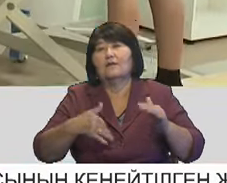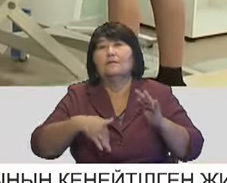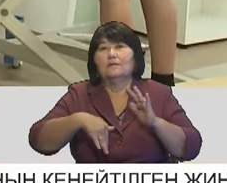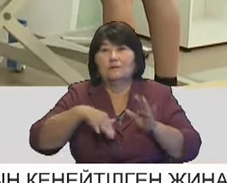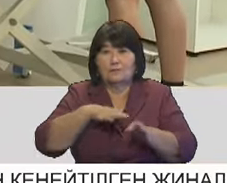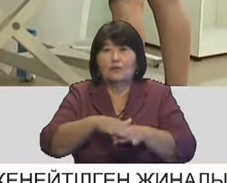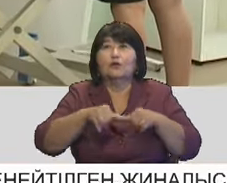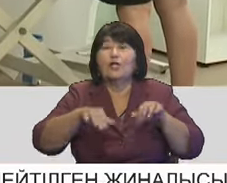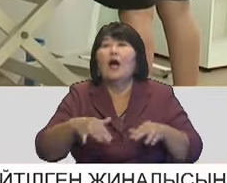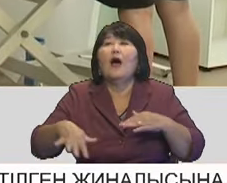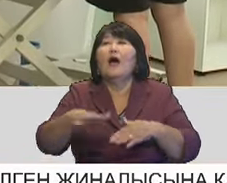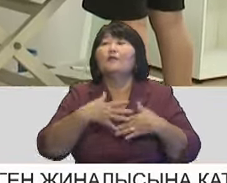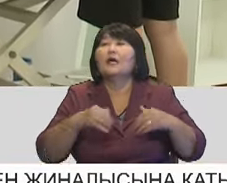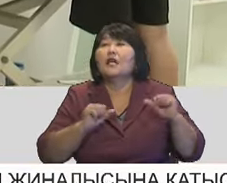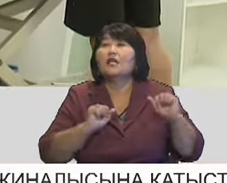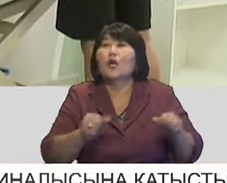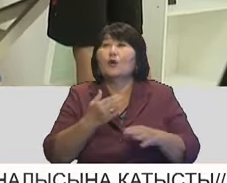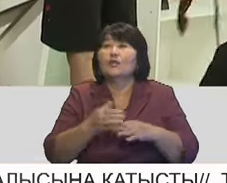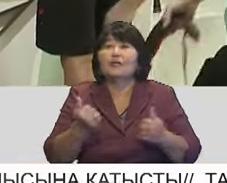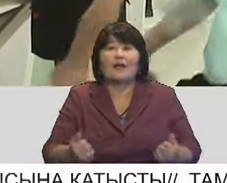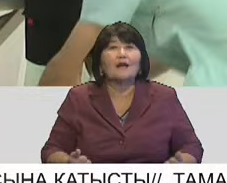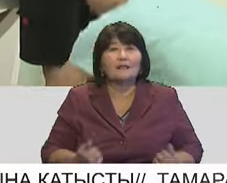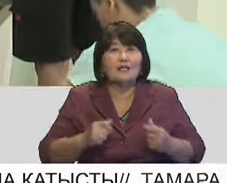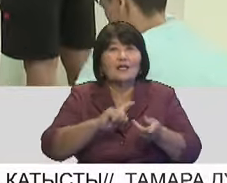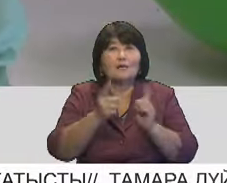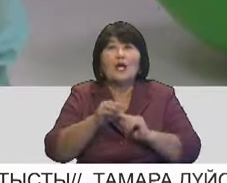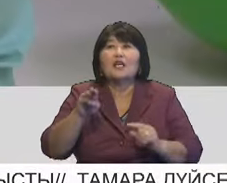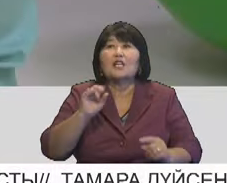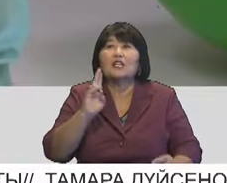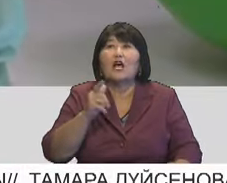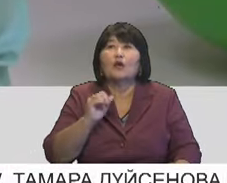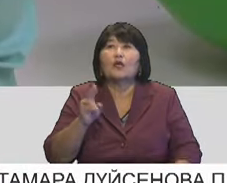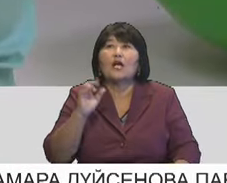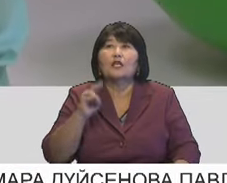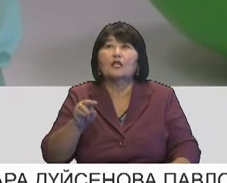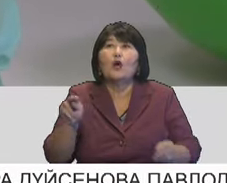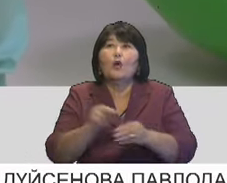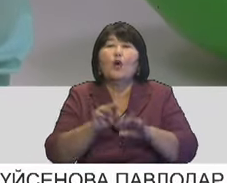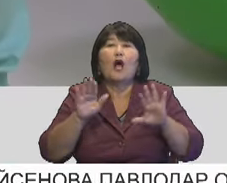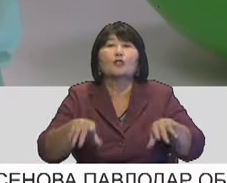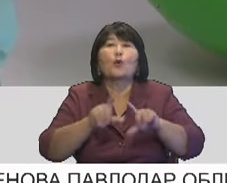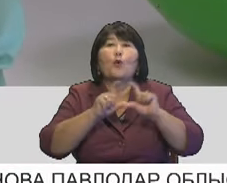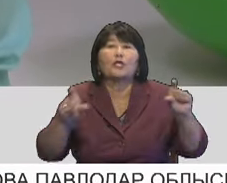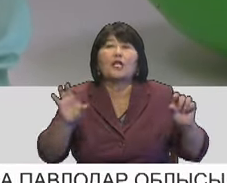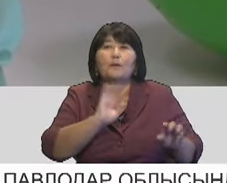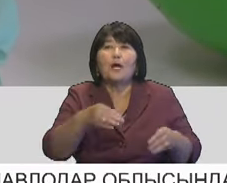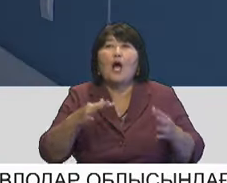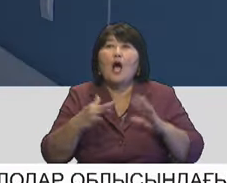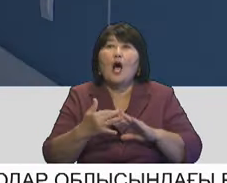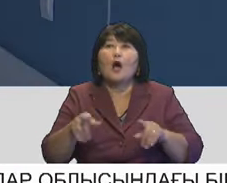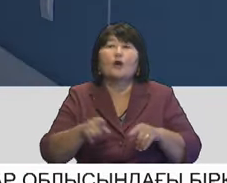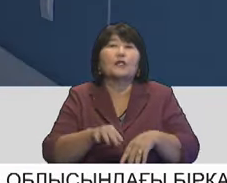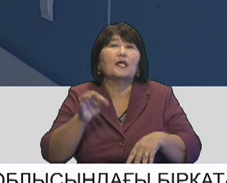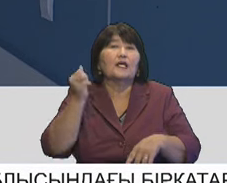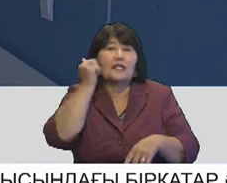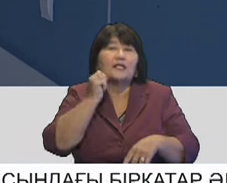шештік. Аймақтың денсаулық сақтау саласында да серпін бар. Жаңақорған кентінде оңалту орталығы пайдалануға берілді. Аудандық ескі